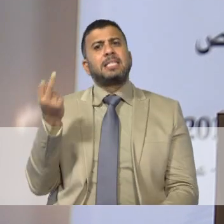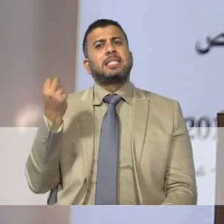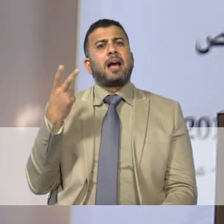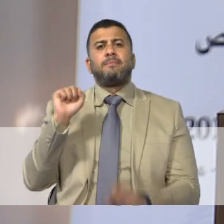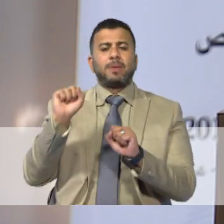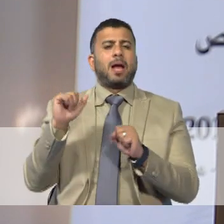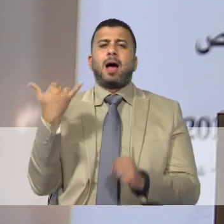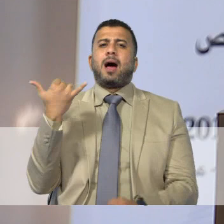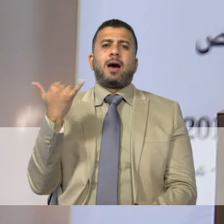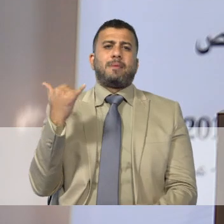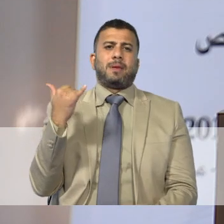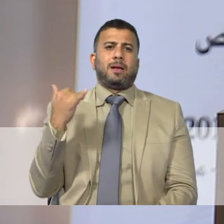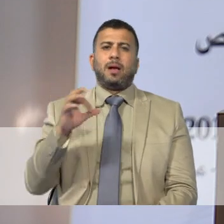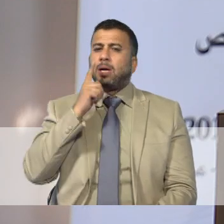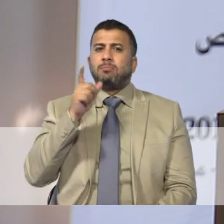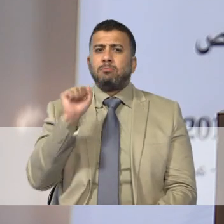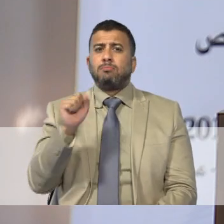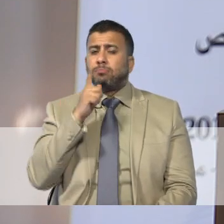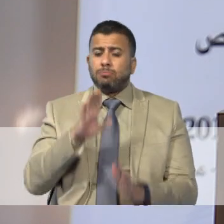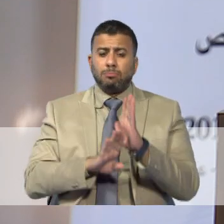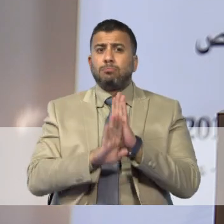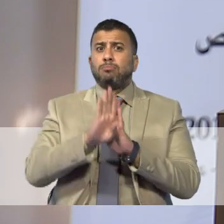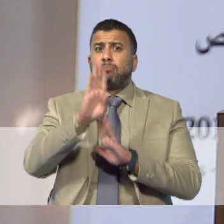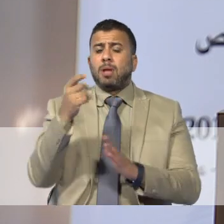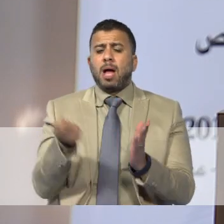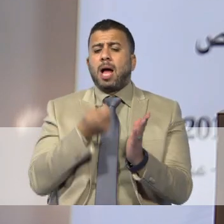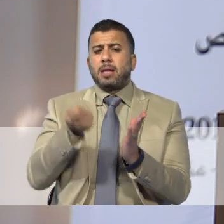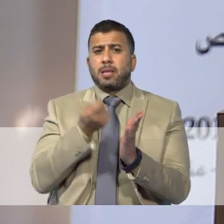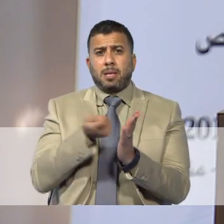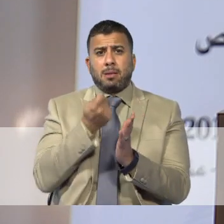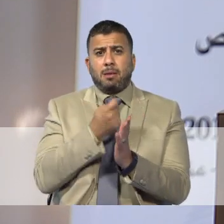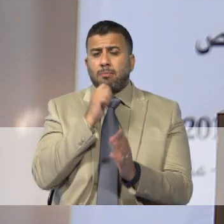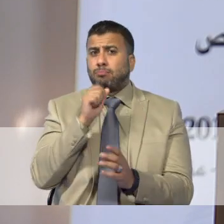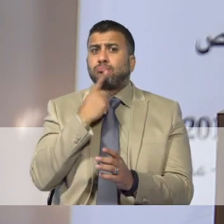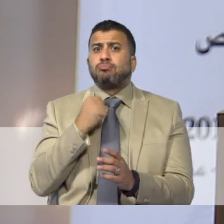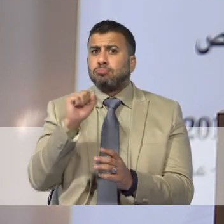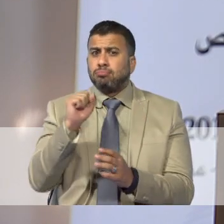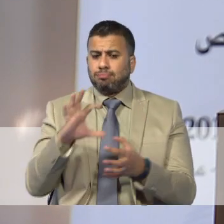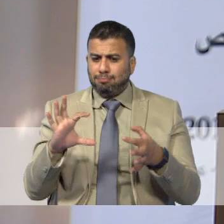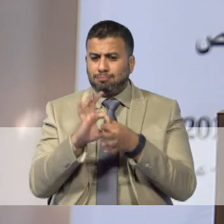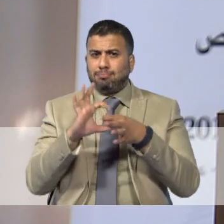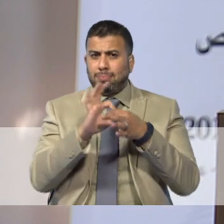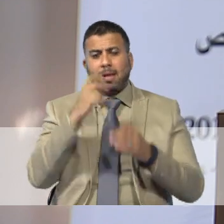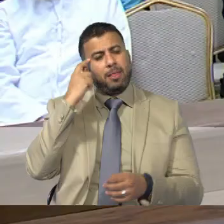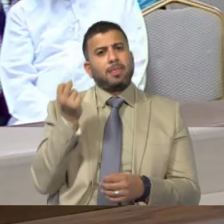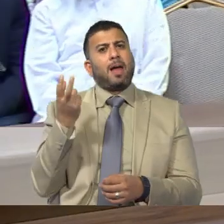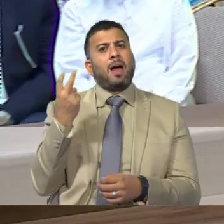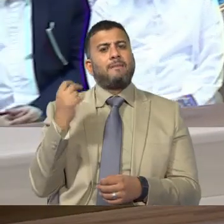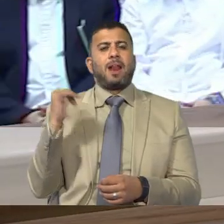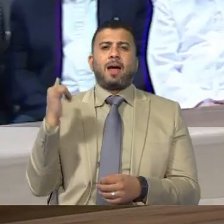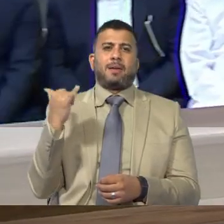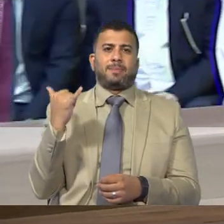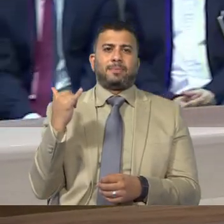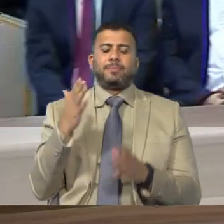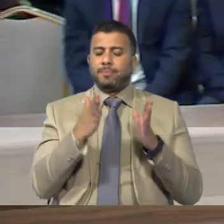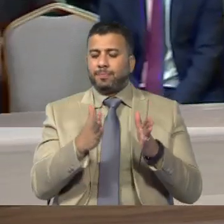العربية ودوره في إنتاج ذائقة أدبية تعزز روافد الثقافة العربية. من